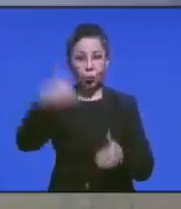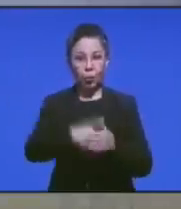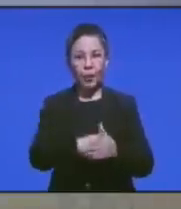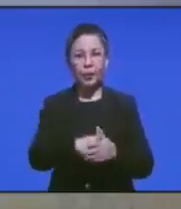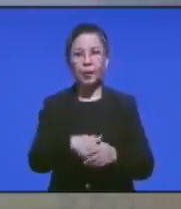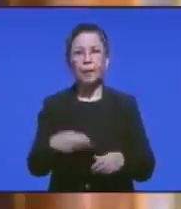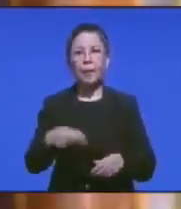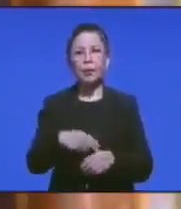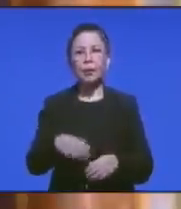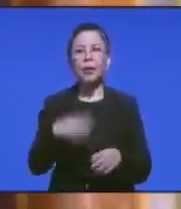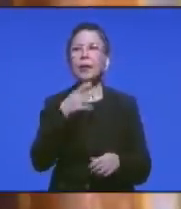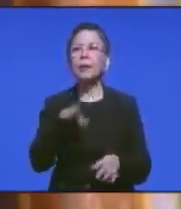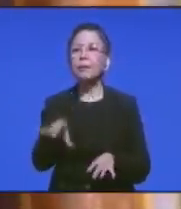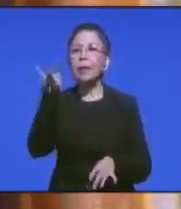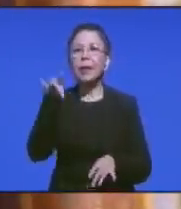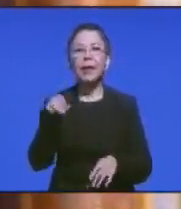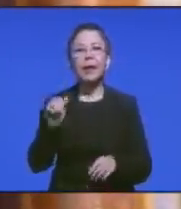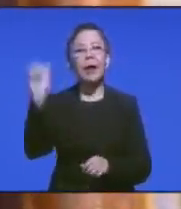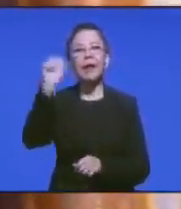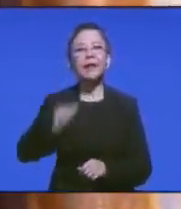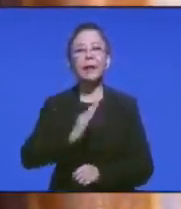modal ke negara tetangga di Asia Tenggara.